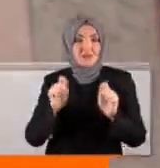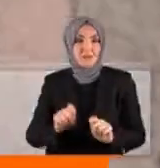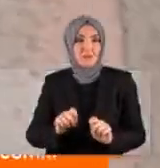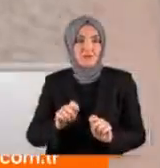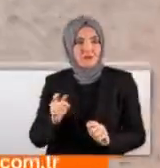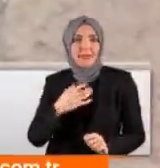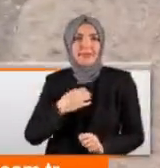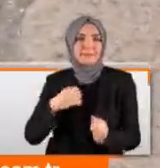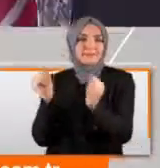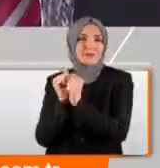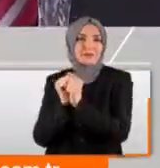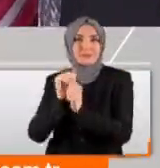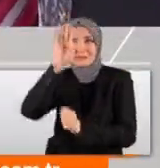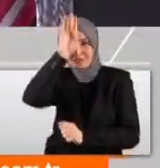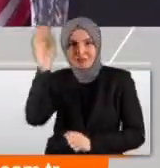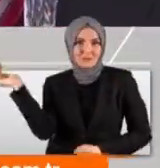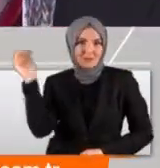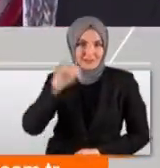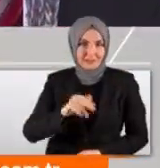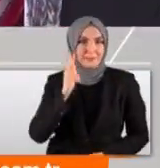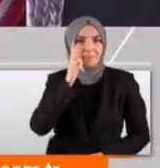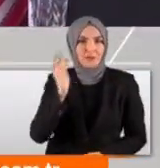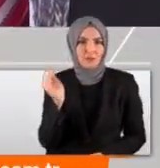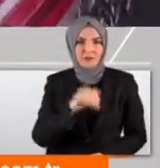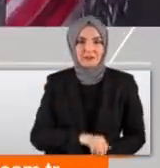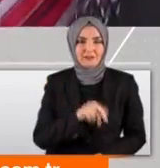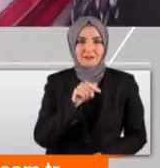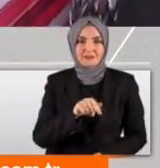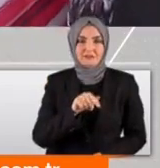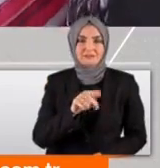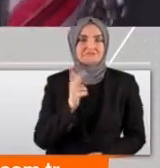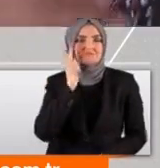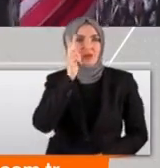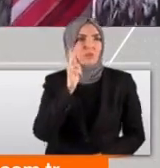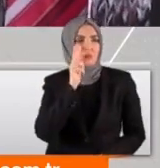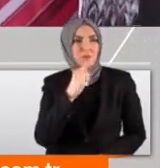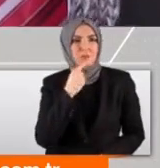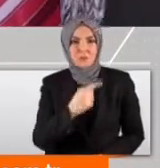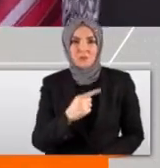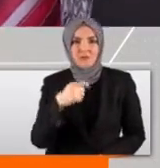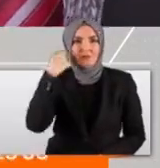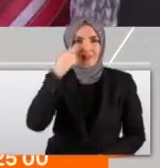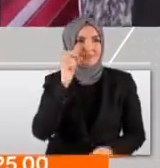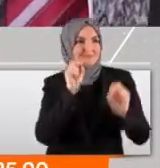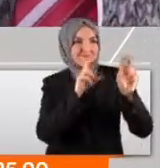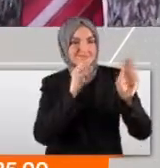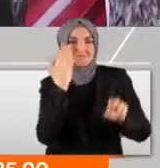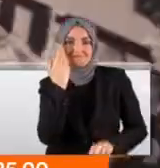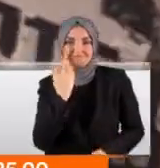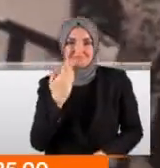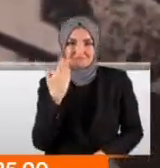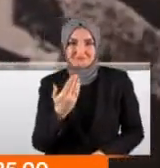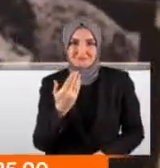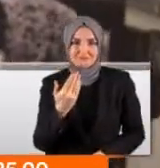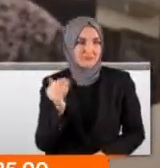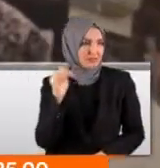onu Yeşilçam'a götürdü. Beyoğlu, Beyoğlu hep filmlerde görüyordum. Baktım ki minibüsün biri gidiyor, biri geliyor. Bayram Sokağı.